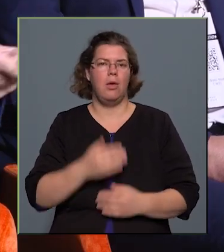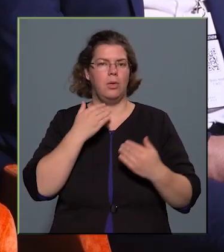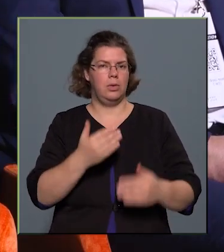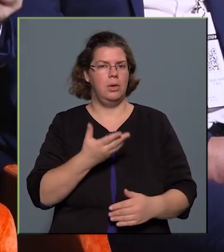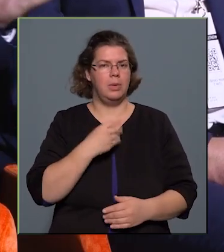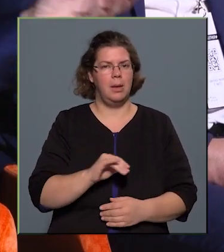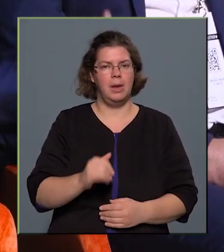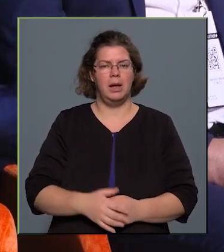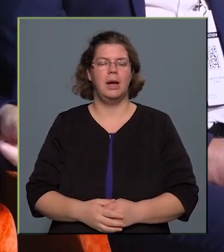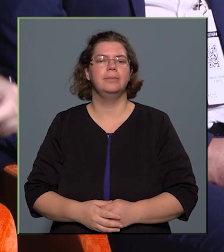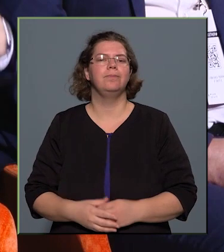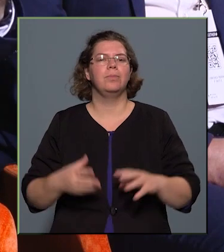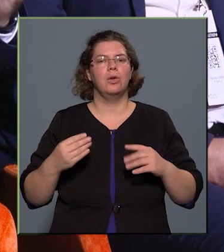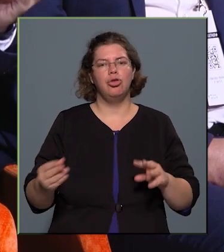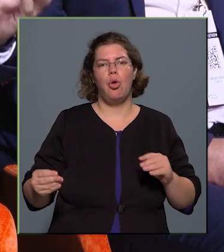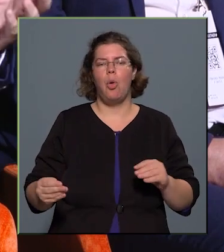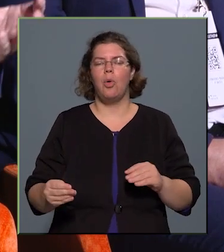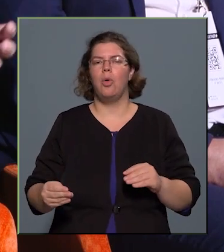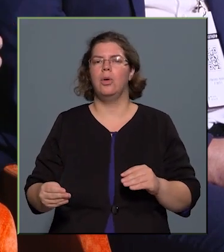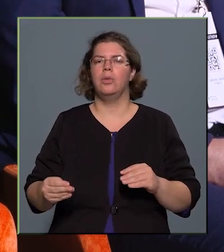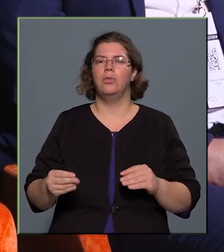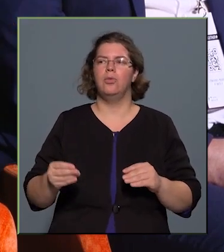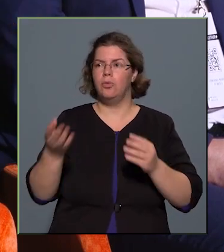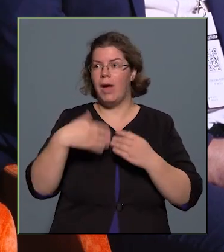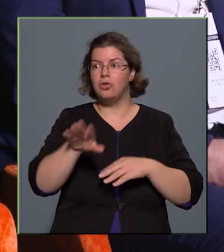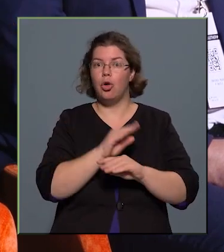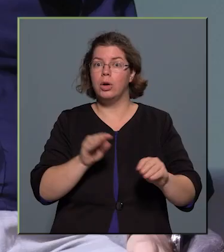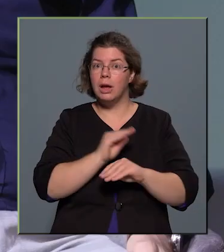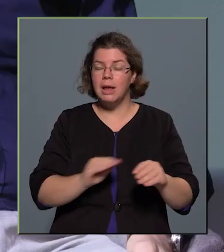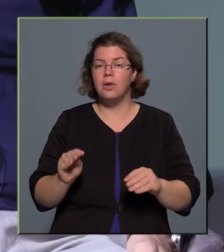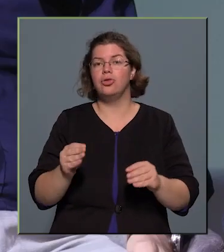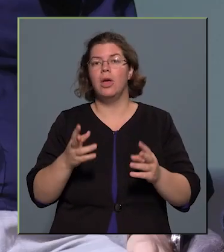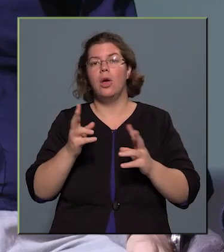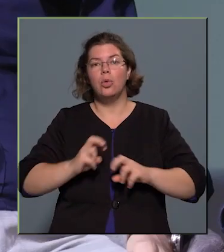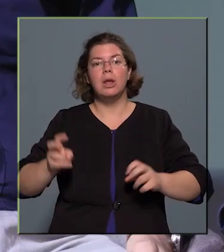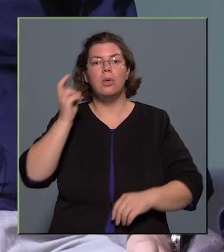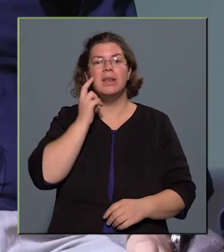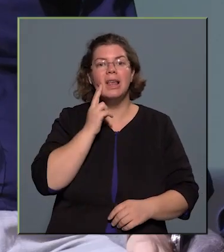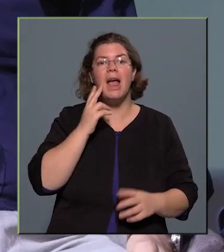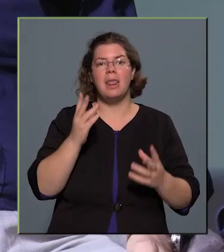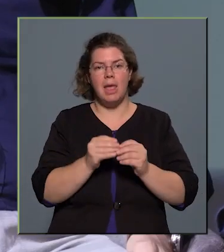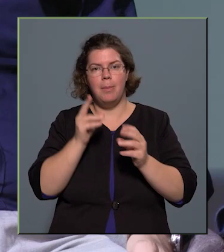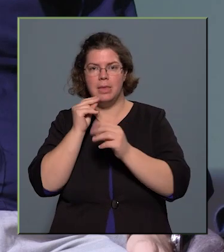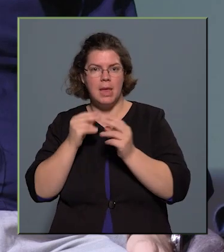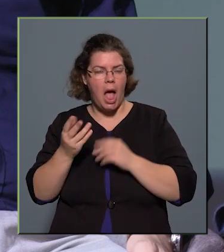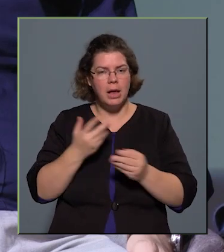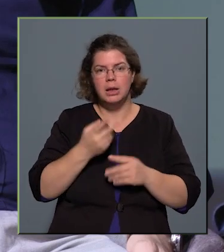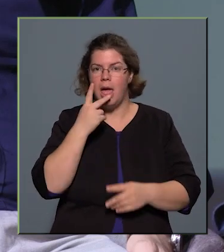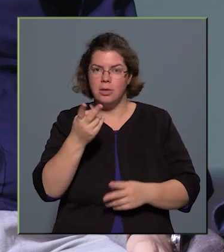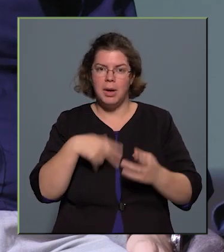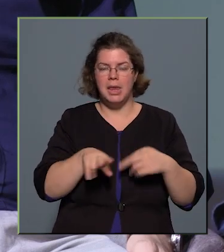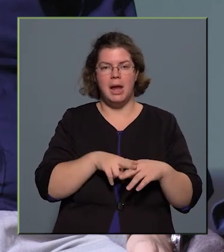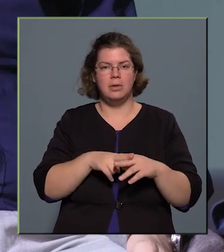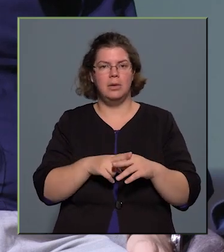Tehát, hogy nagyon sok, elsősorban nagyon sok felsőoktatási intézménnyel, kutatóintézettel beszélgettünk, és látjuk azt, hogy egyre több